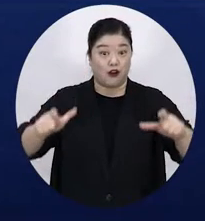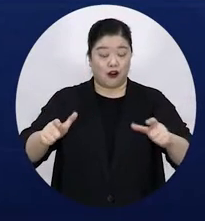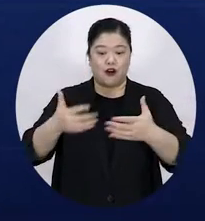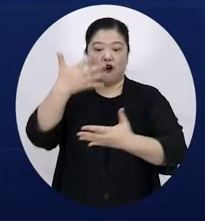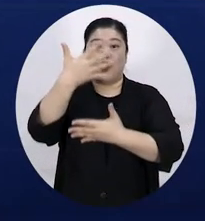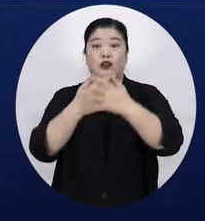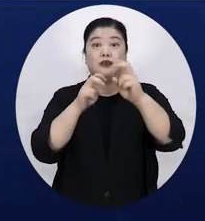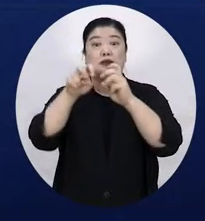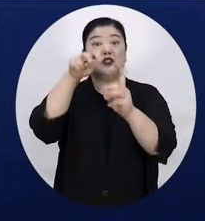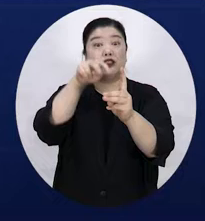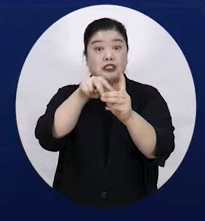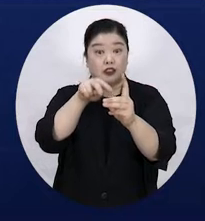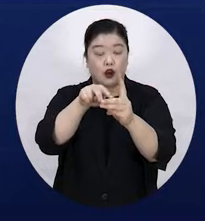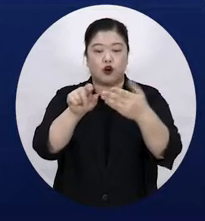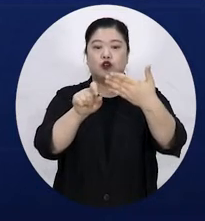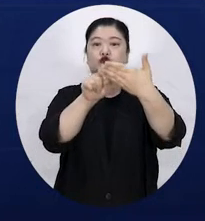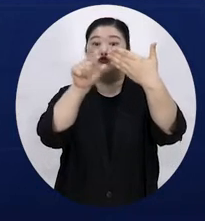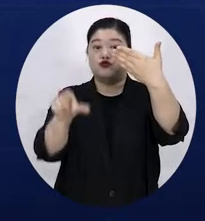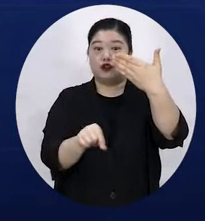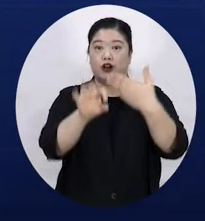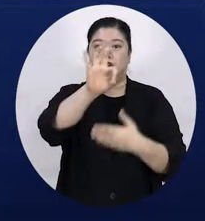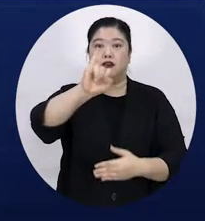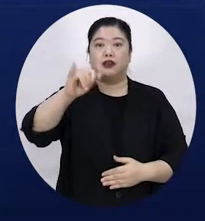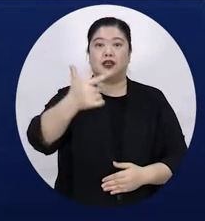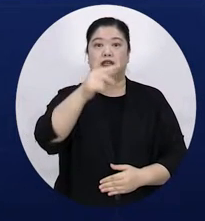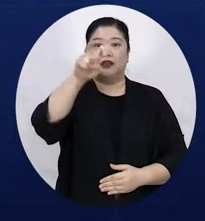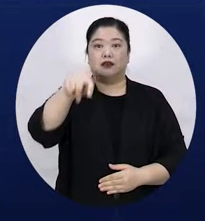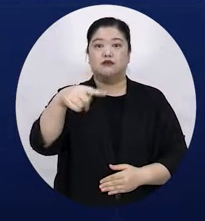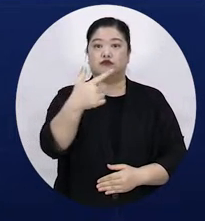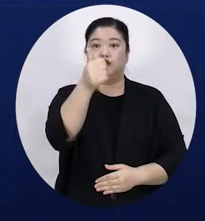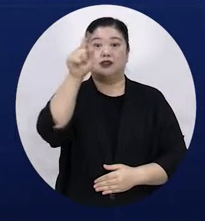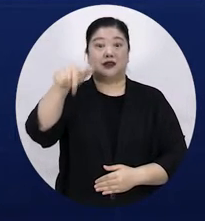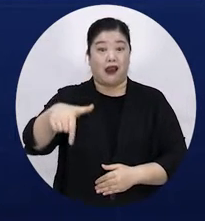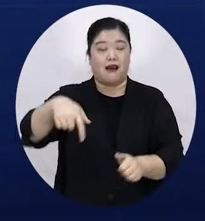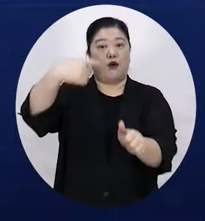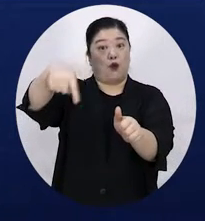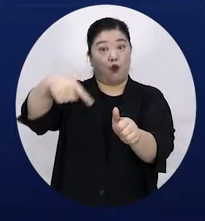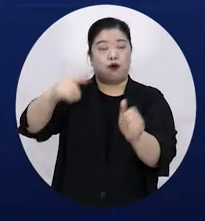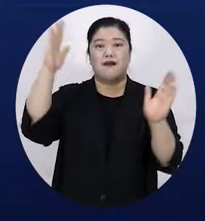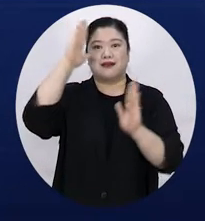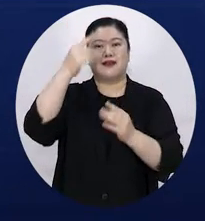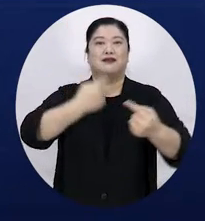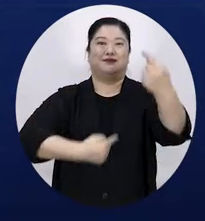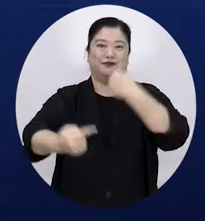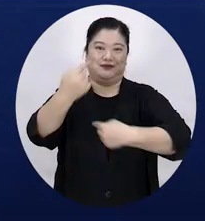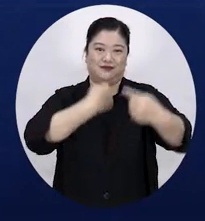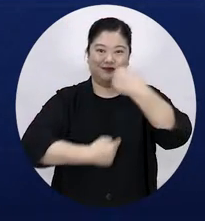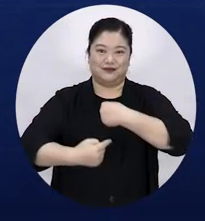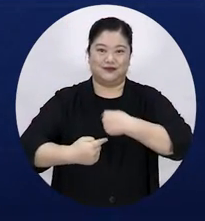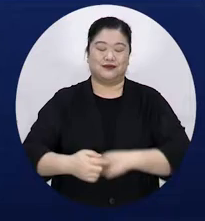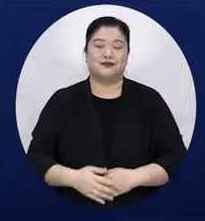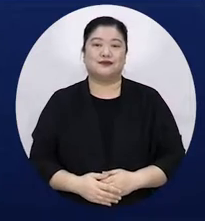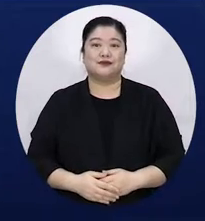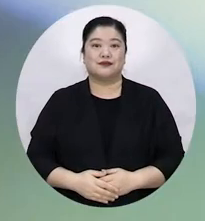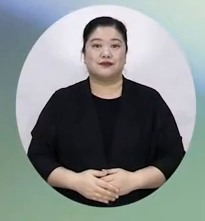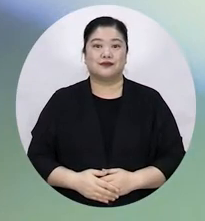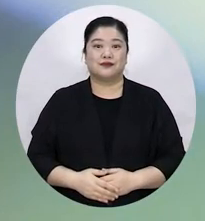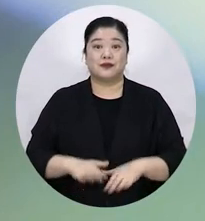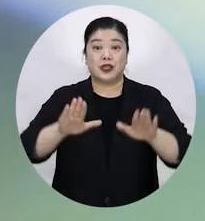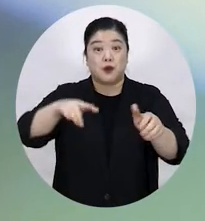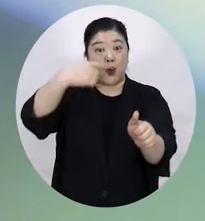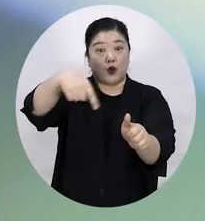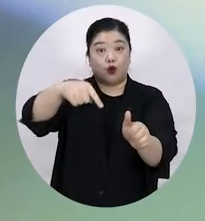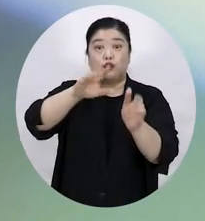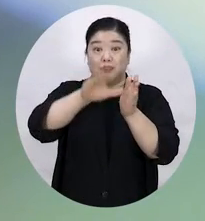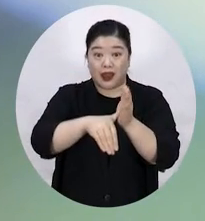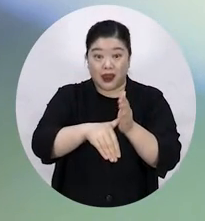강서구 영상미디어센터에서 9월 영화 인문학 강좌를 개설하고 수강생을 선착순 모집합니다.